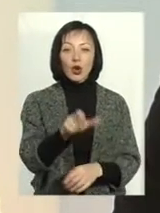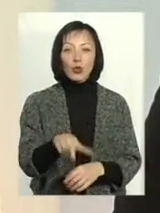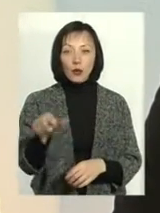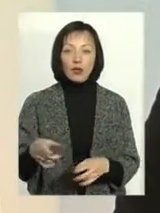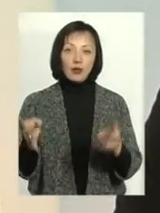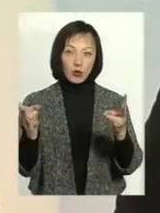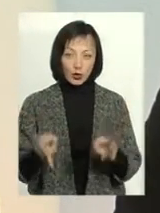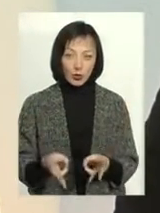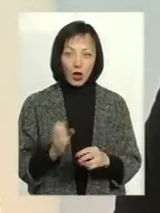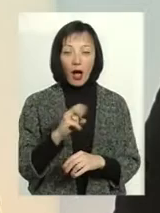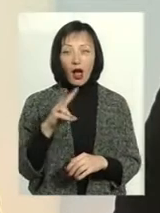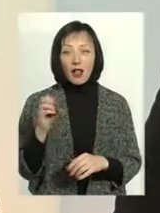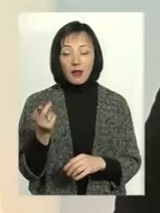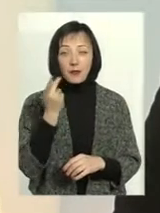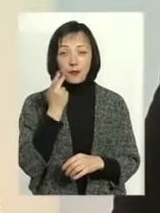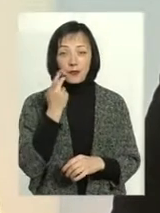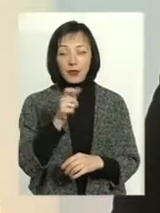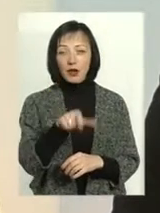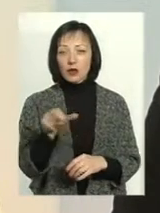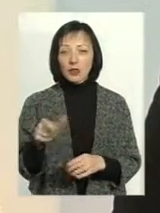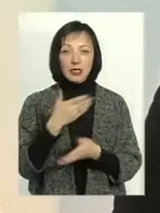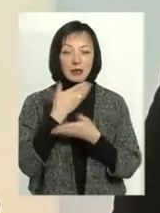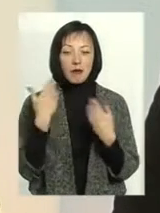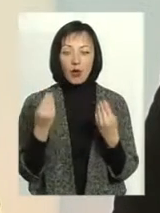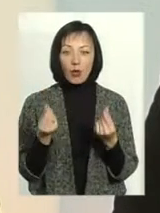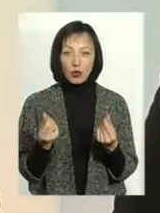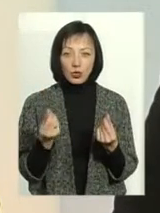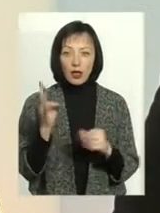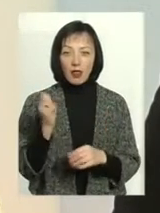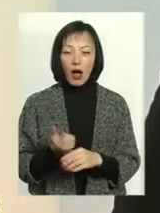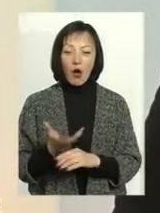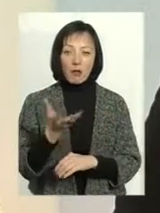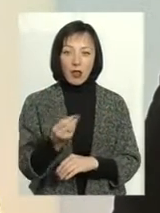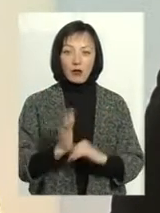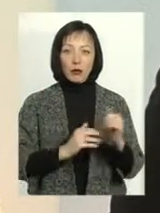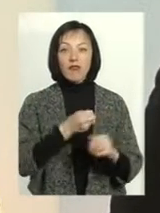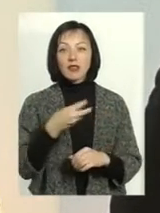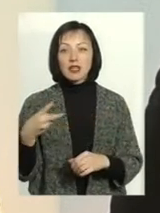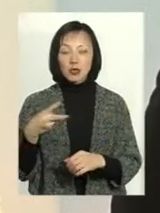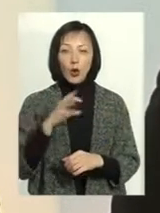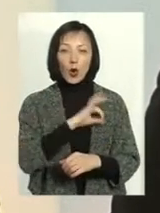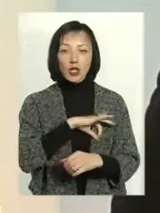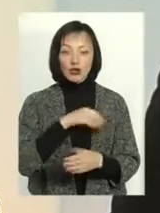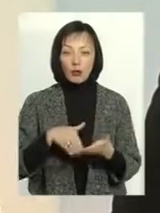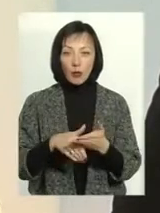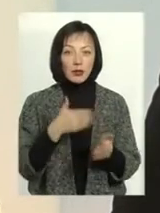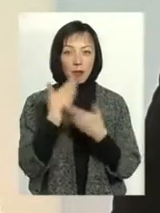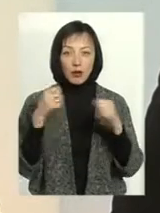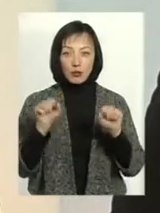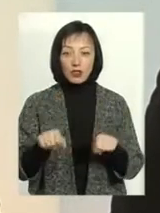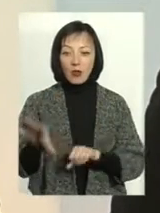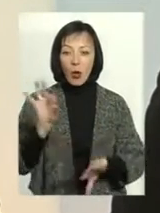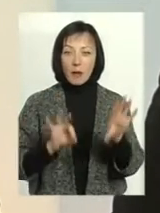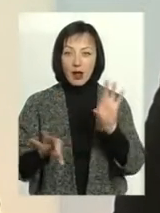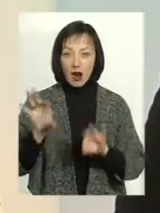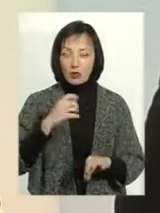її потребують. Але, як правило, люди не мають коштів на оплату професійної правової допомоги, не мають можливість обирати